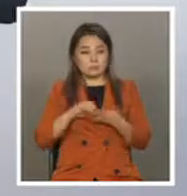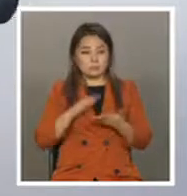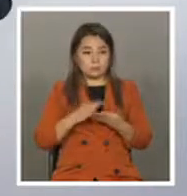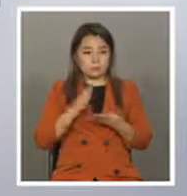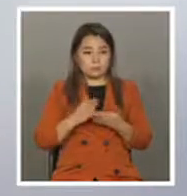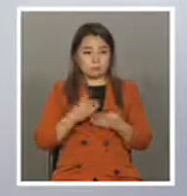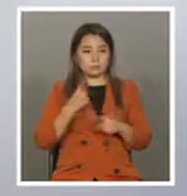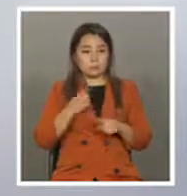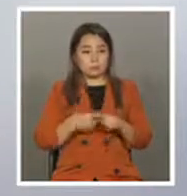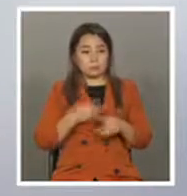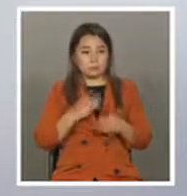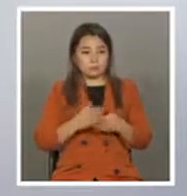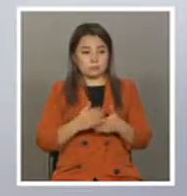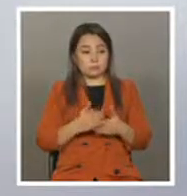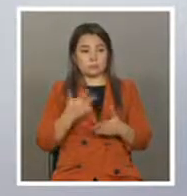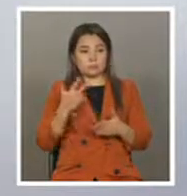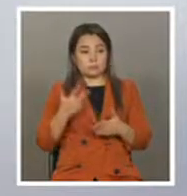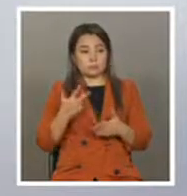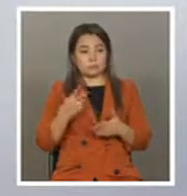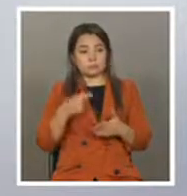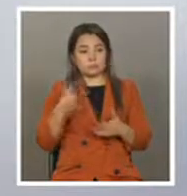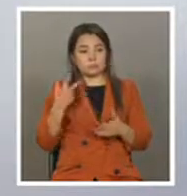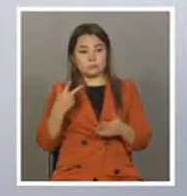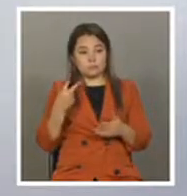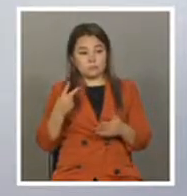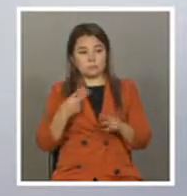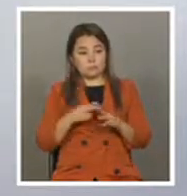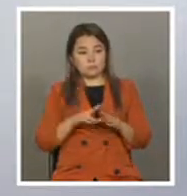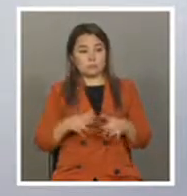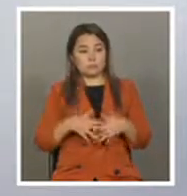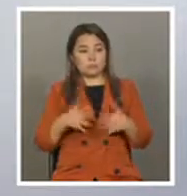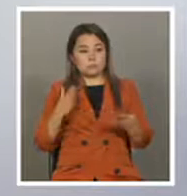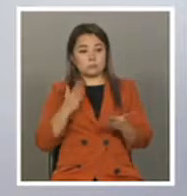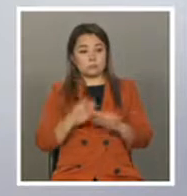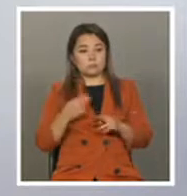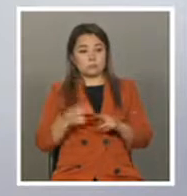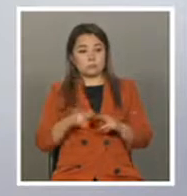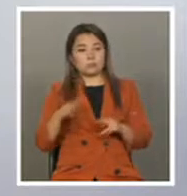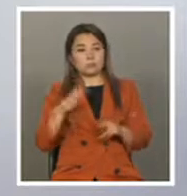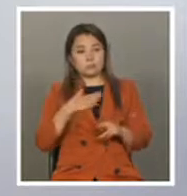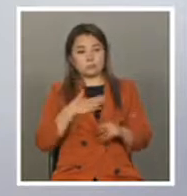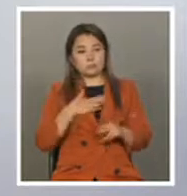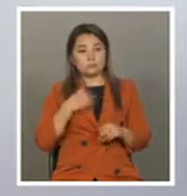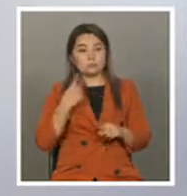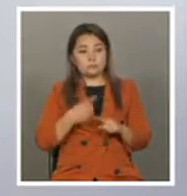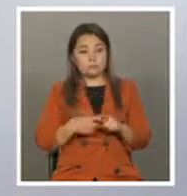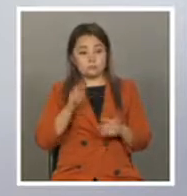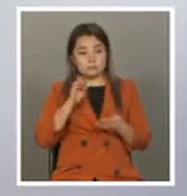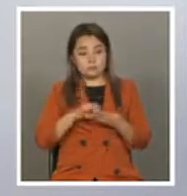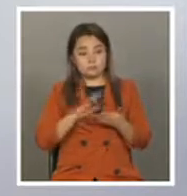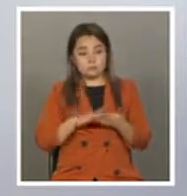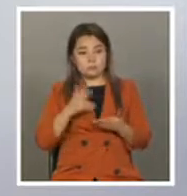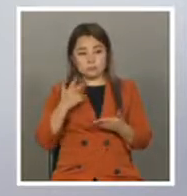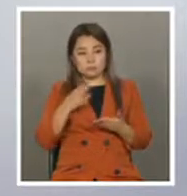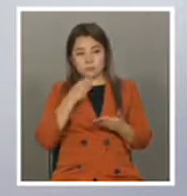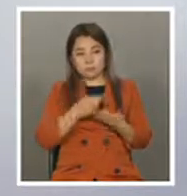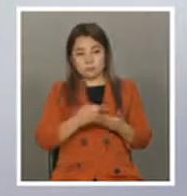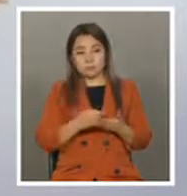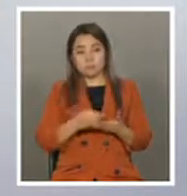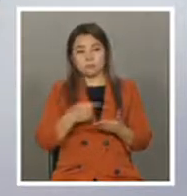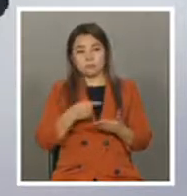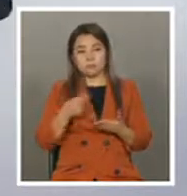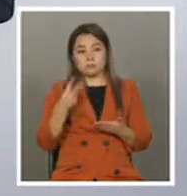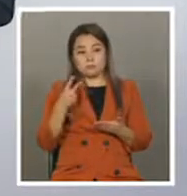плюс. 3-тің модулі минус 2-нің модулінен артық. Демек, біз плюс таңбасын 3-ге қоямыз, ал минусты 2-ге